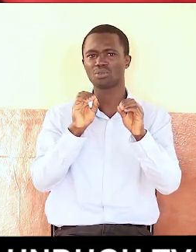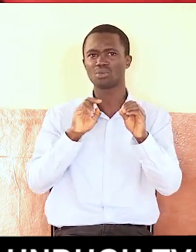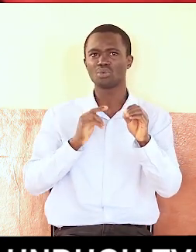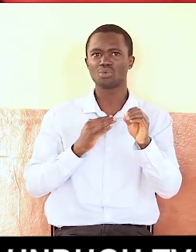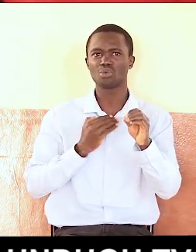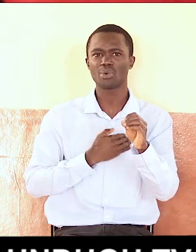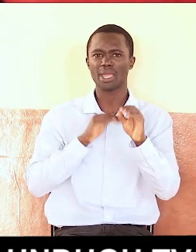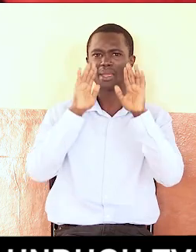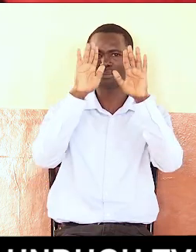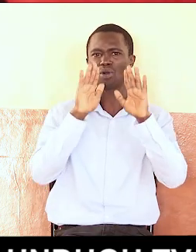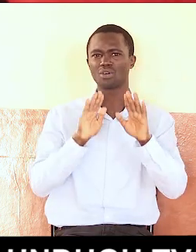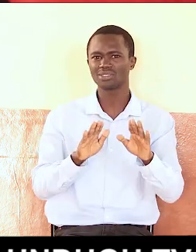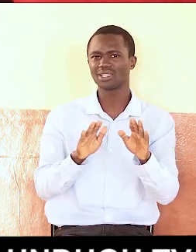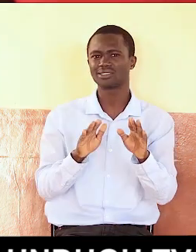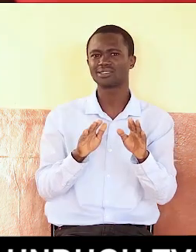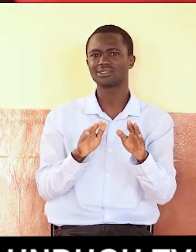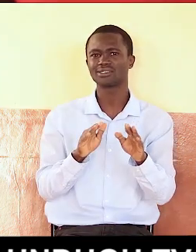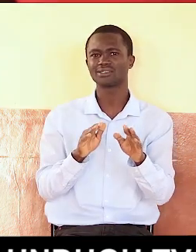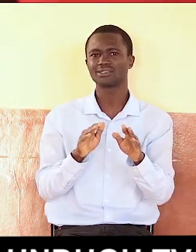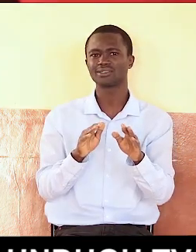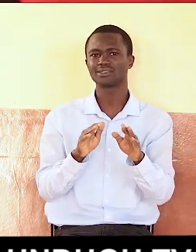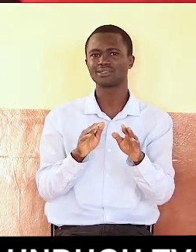essential